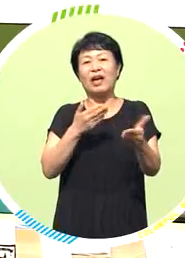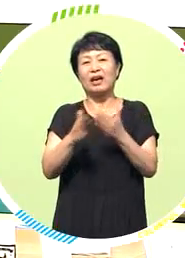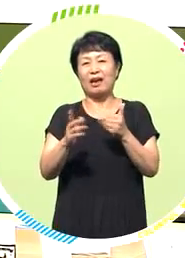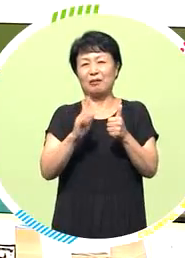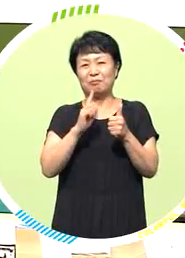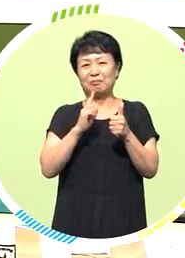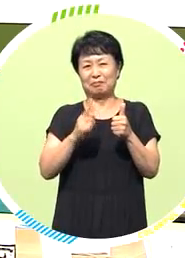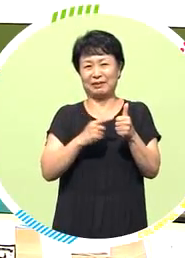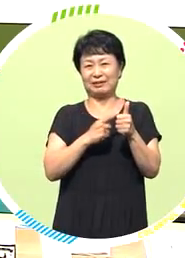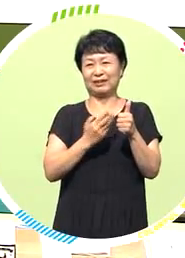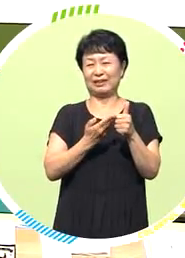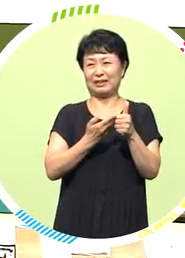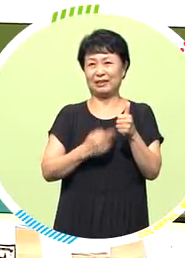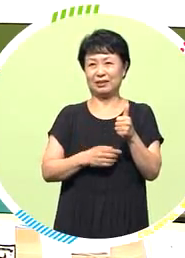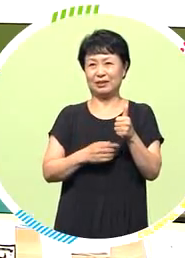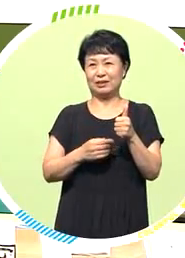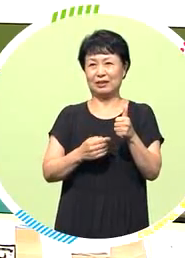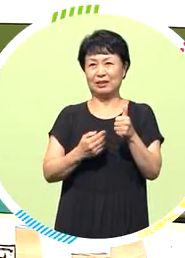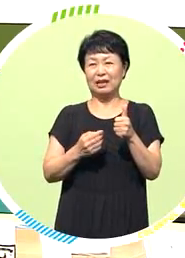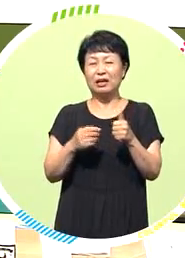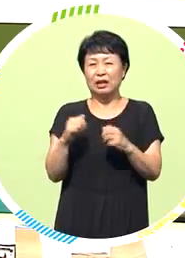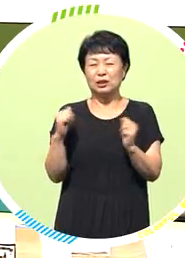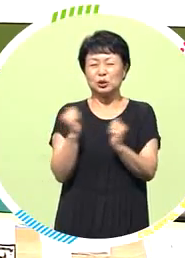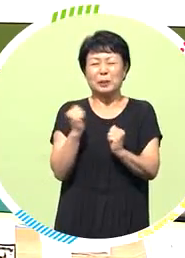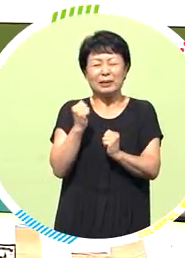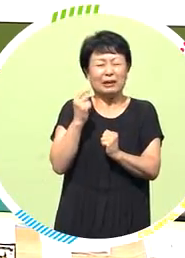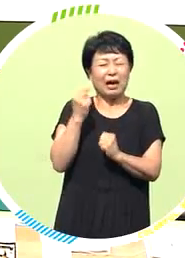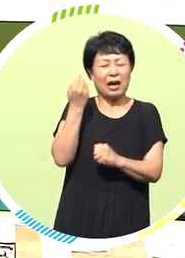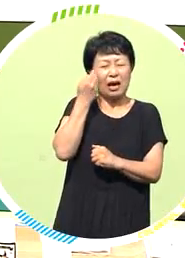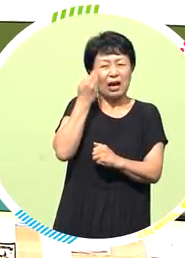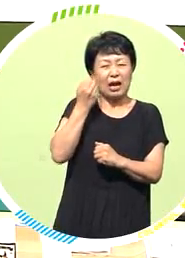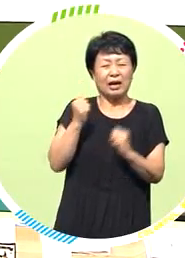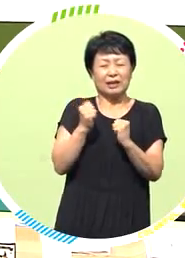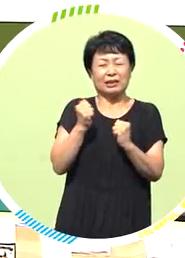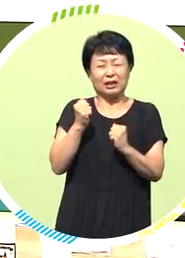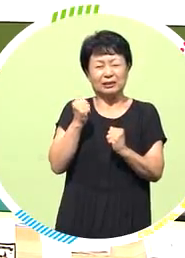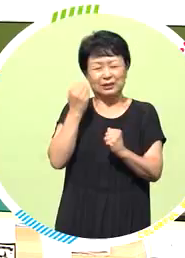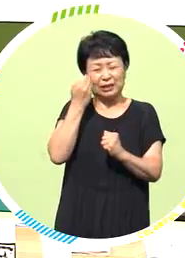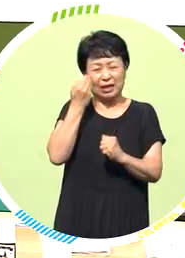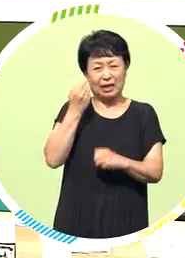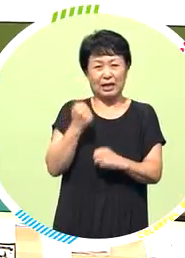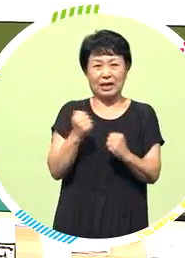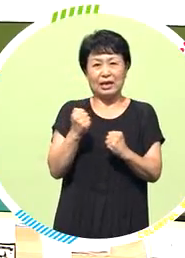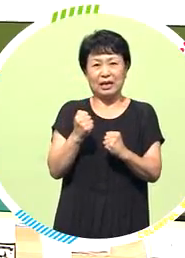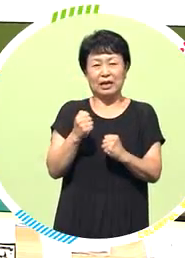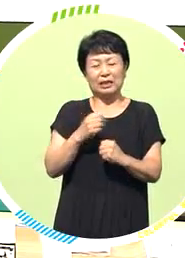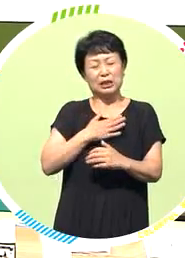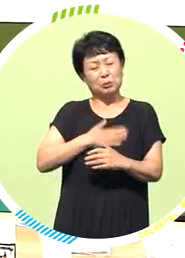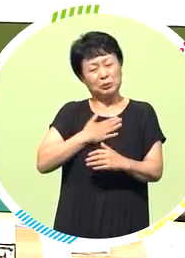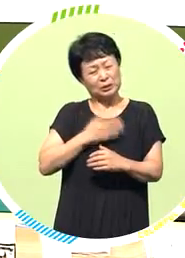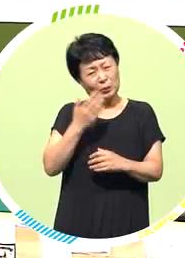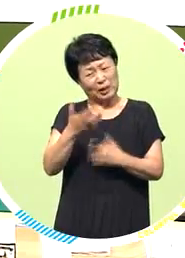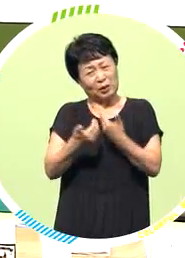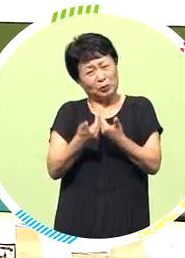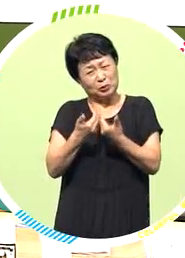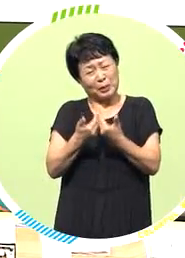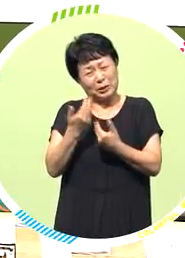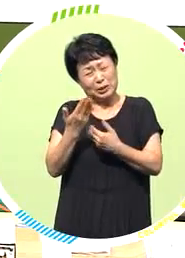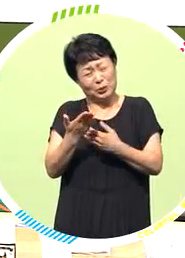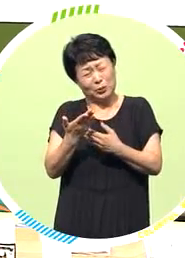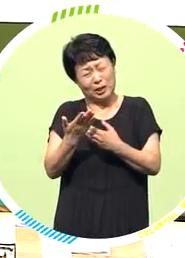どんな感じがします。 この冷たい感触でなんかちょんちょんやられるのは気持ちいいようなこそばいよう